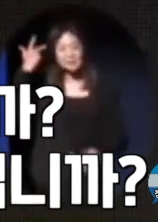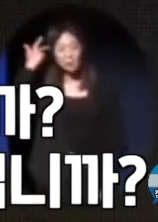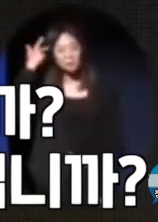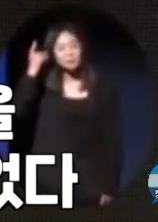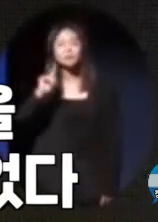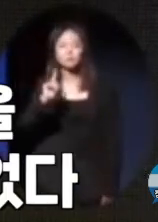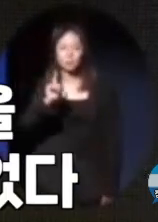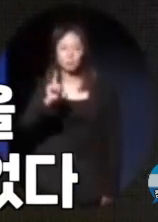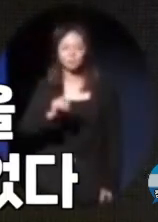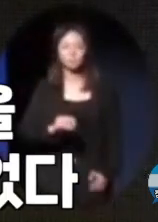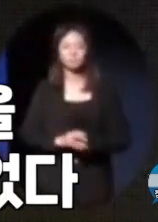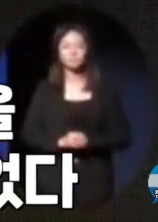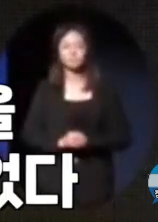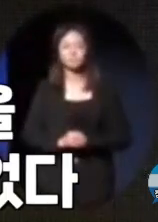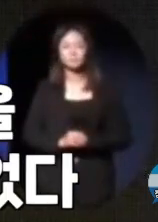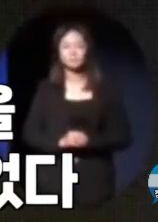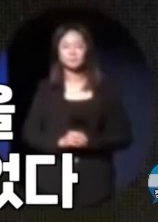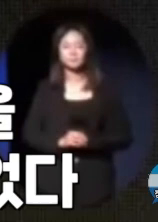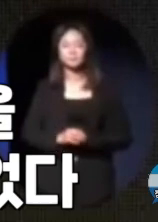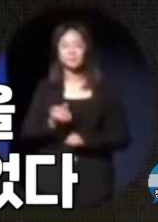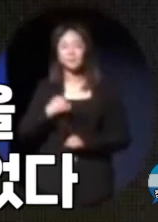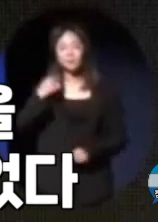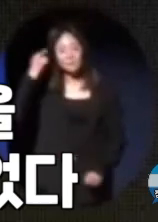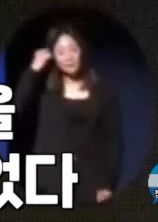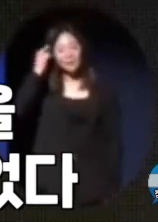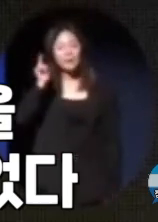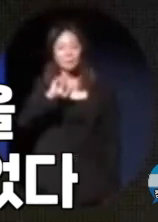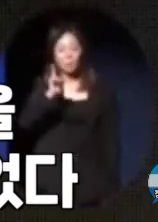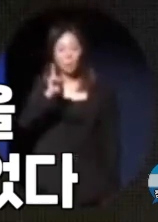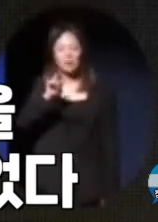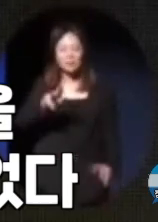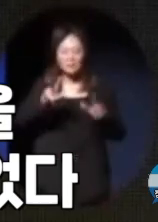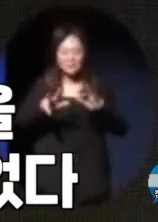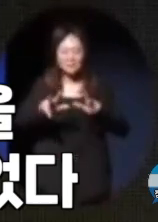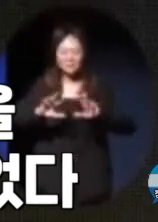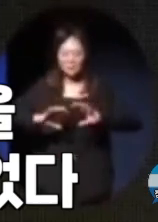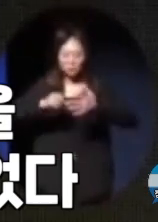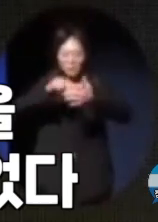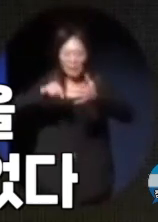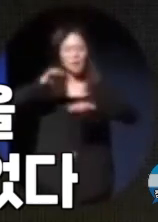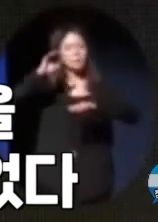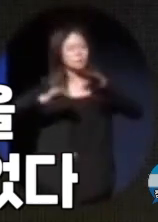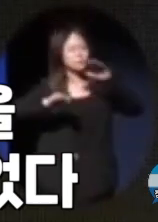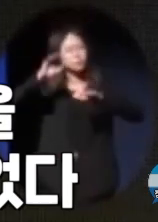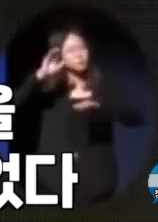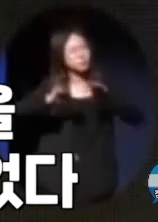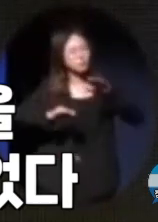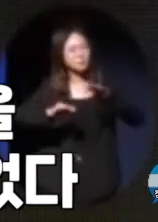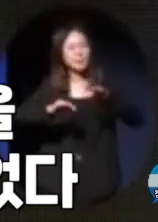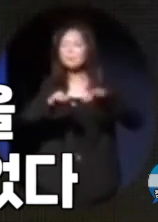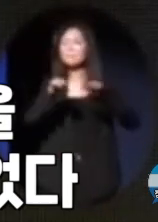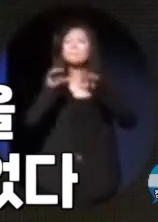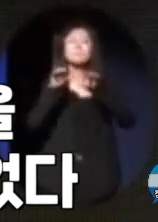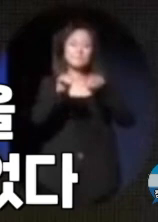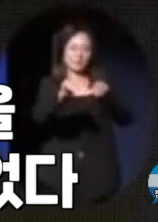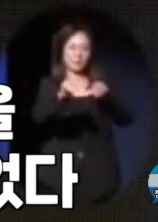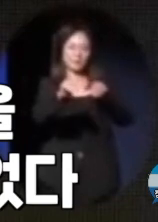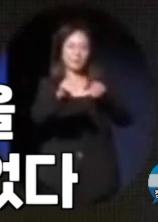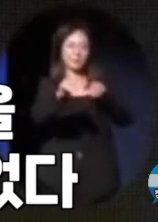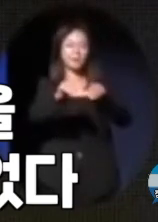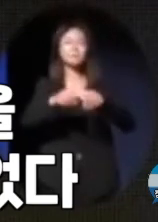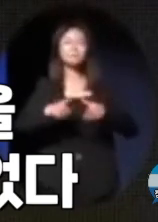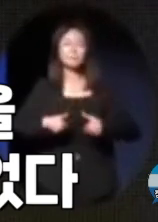무엇입니까? 저는 대한민국의 구조적인 불평등을 축으로 무너뜨리지